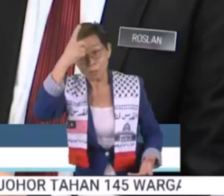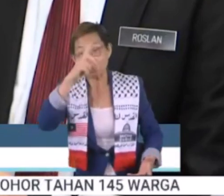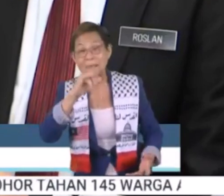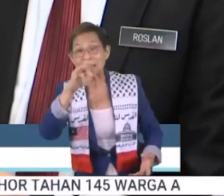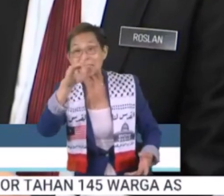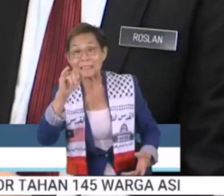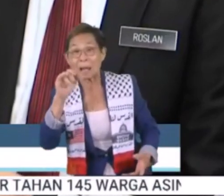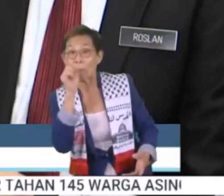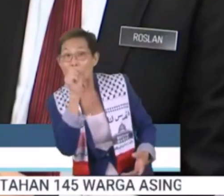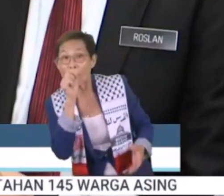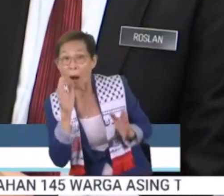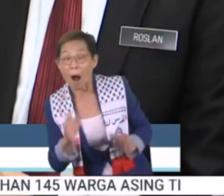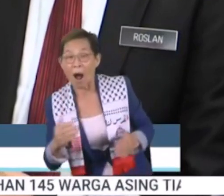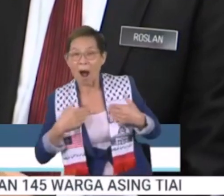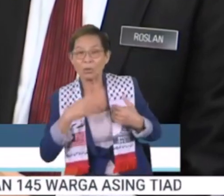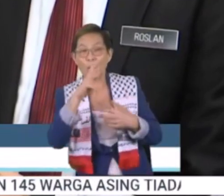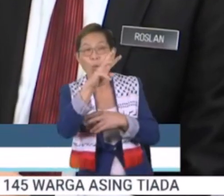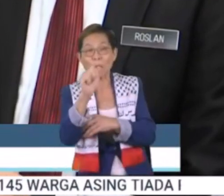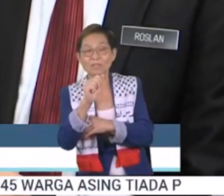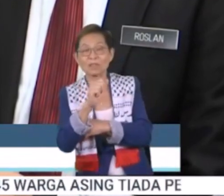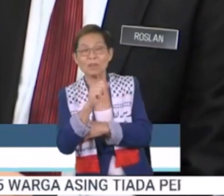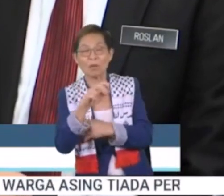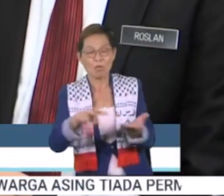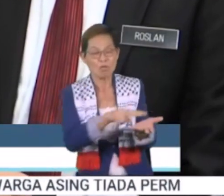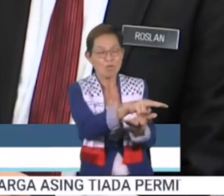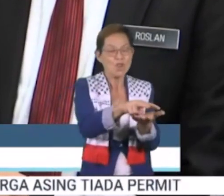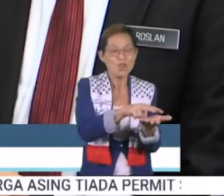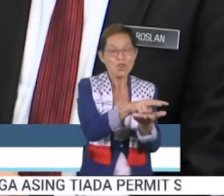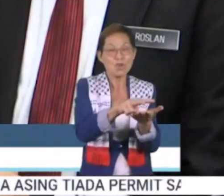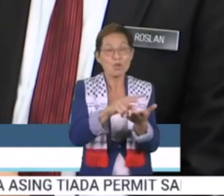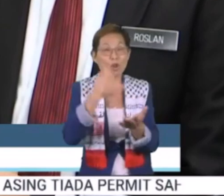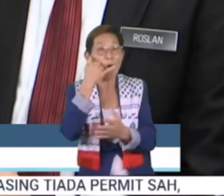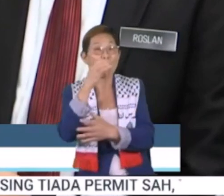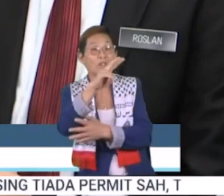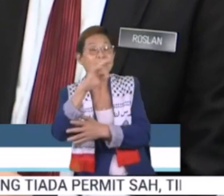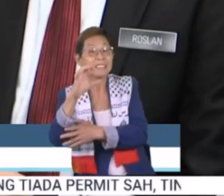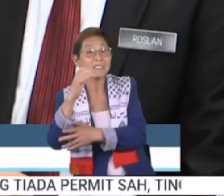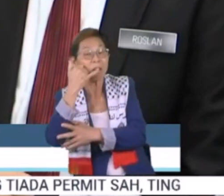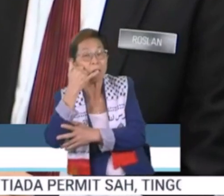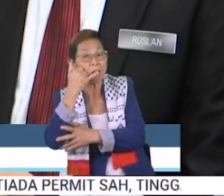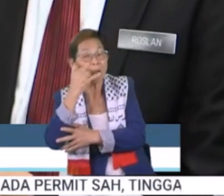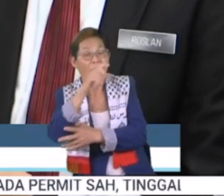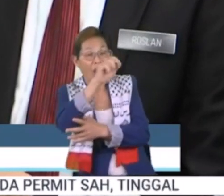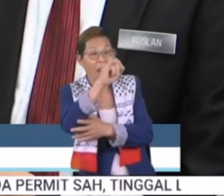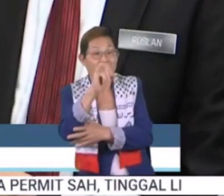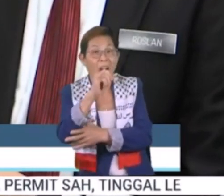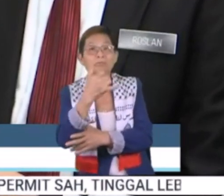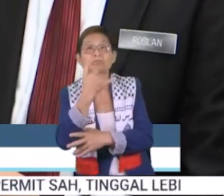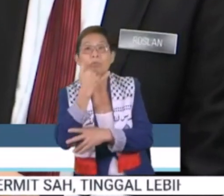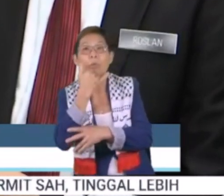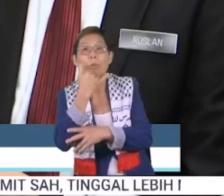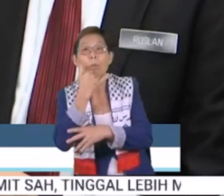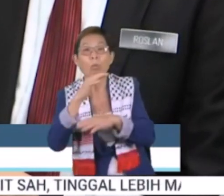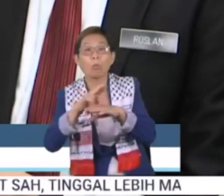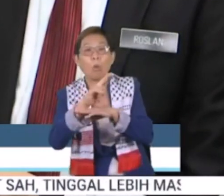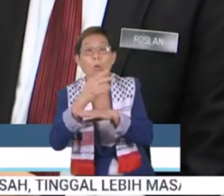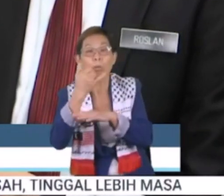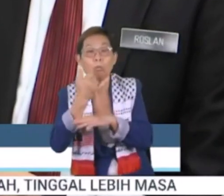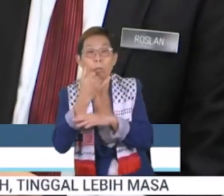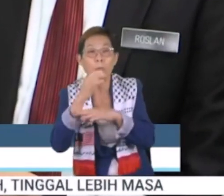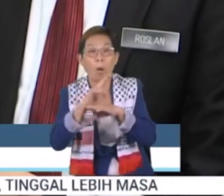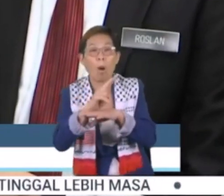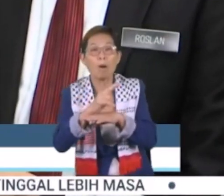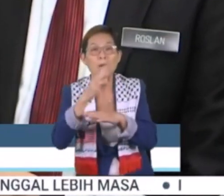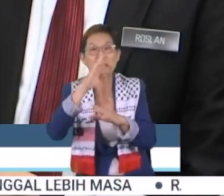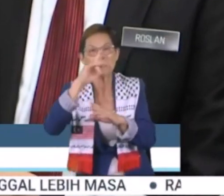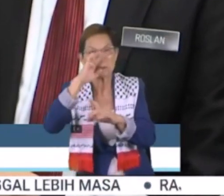satu WhatsApp video call yang telah menunjukkan bagaimana AI boleh disalahguna untuk buat